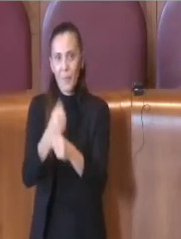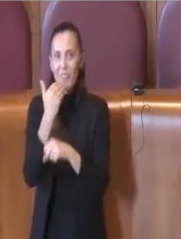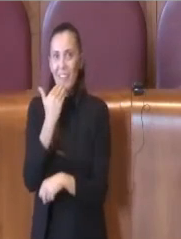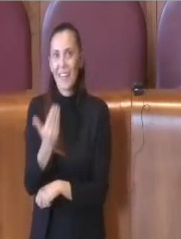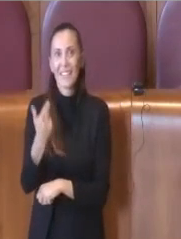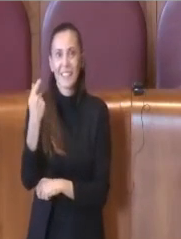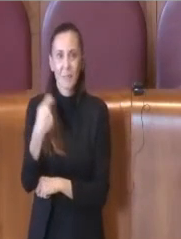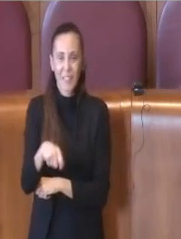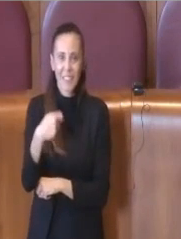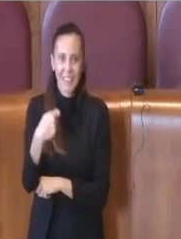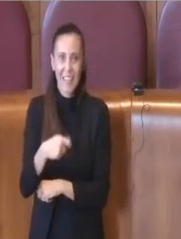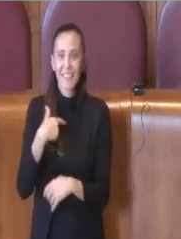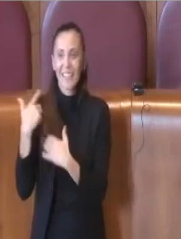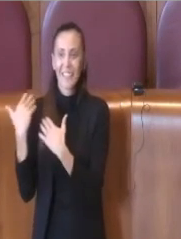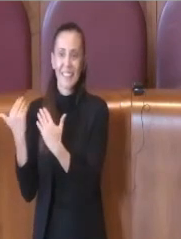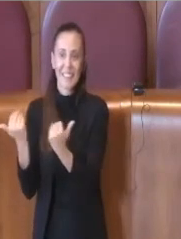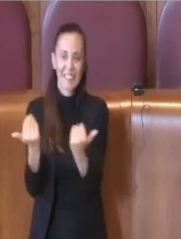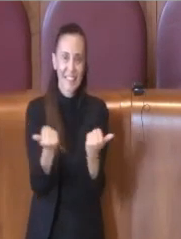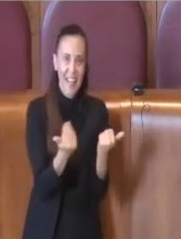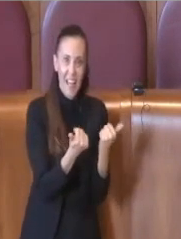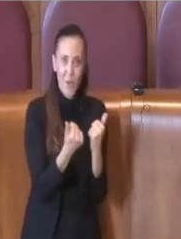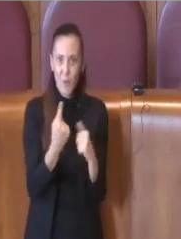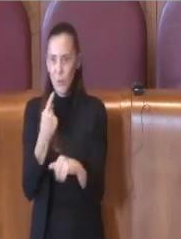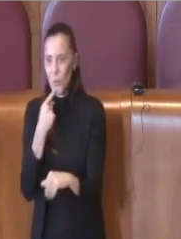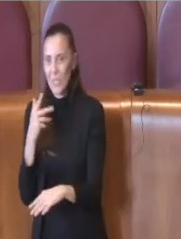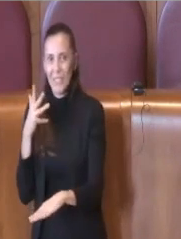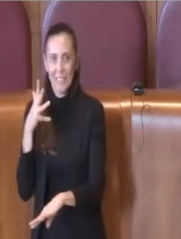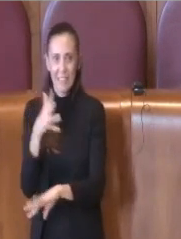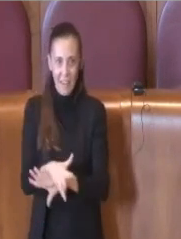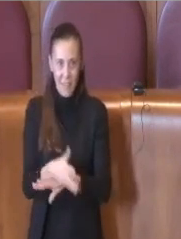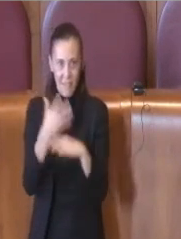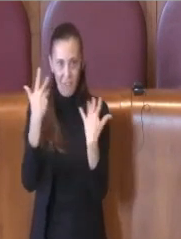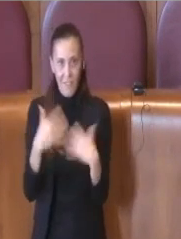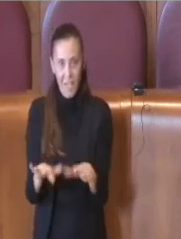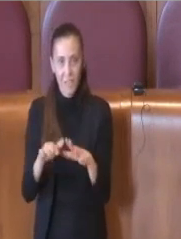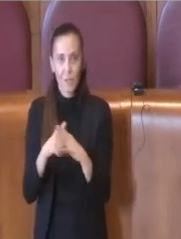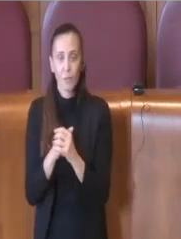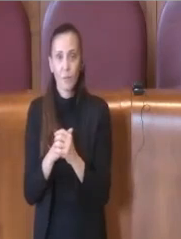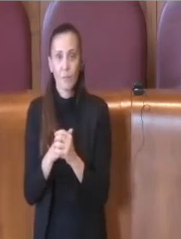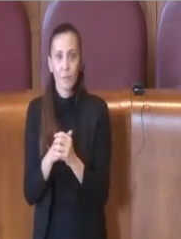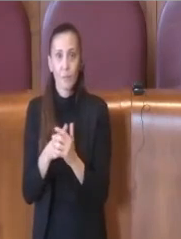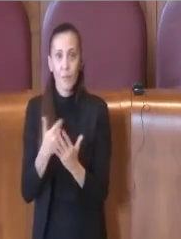Grazie Presidente, saluto tutti gli intervenuti,